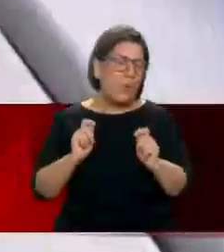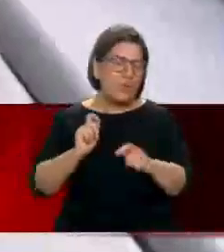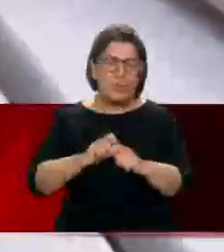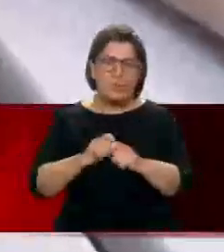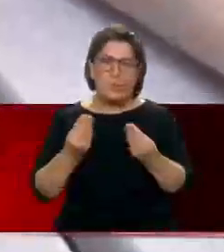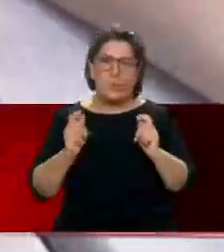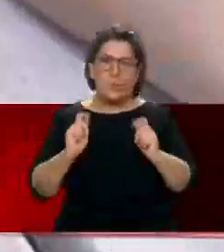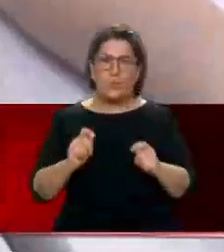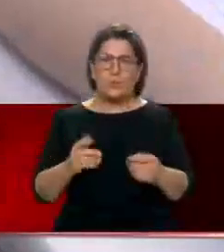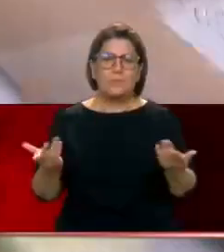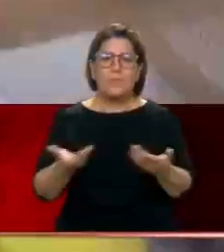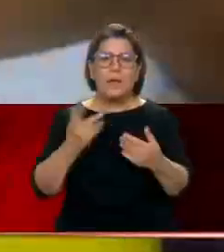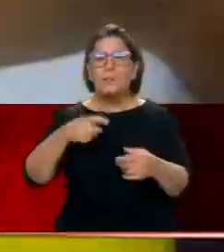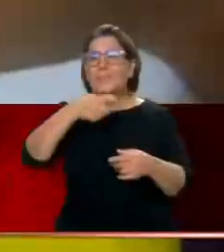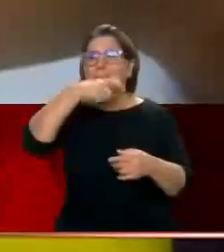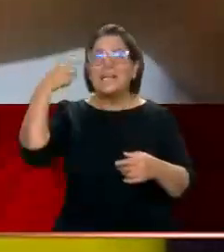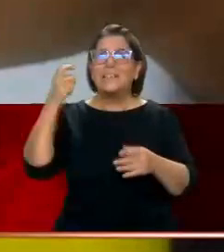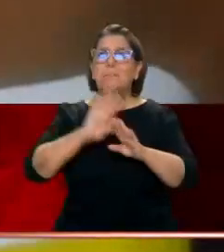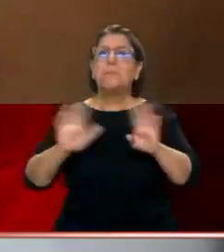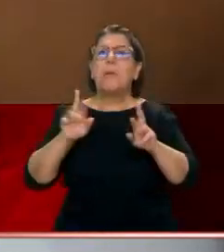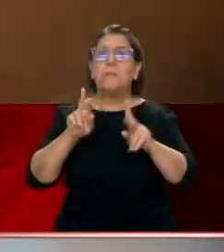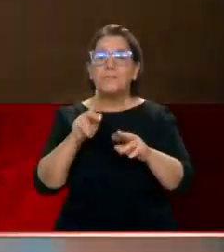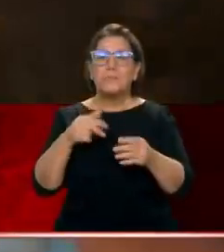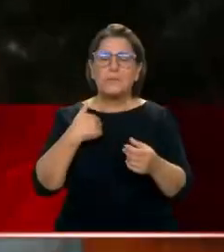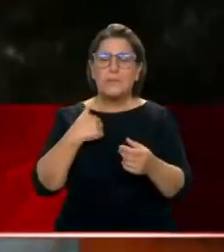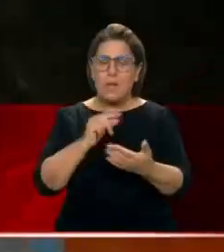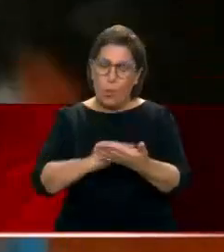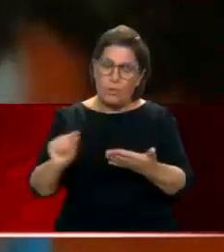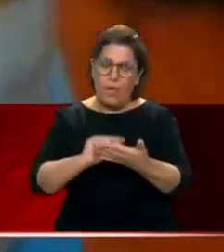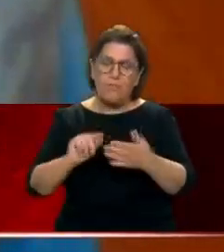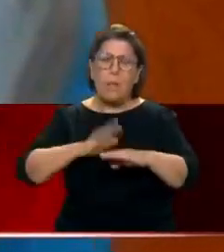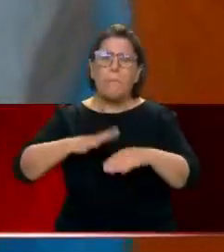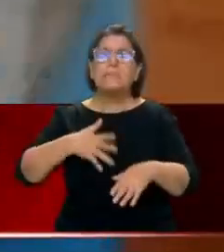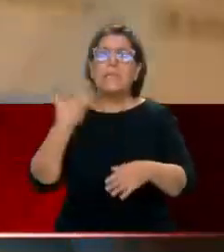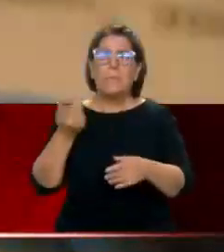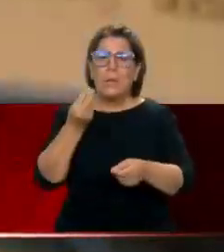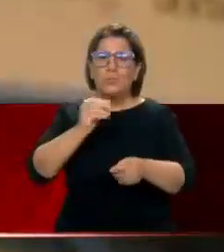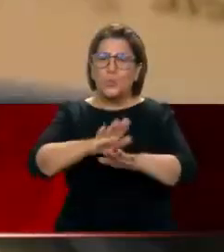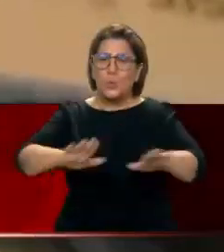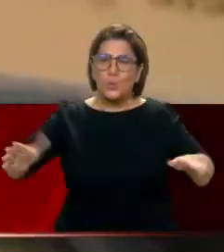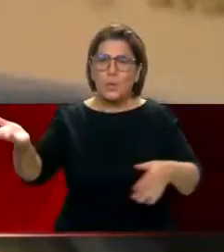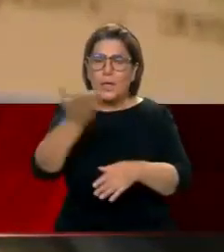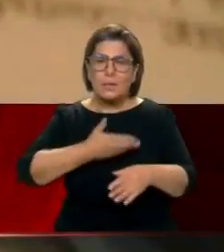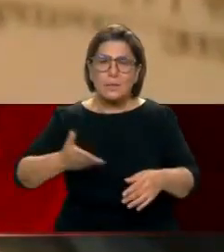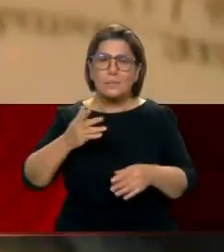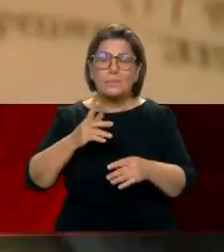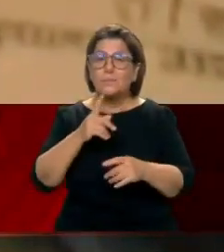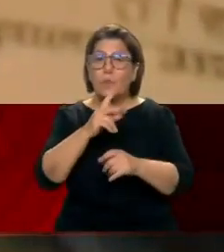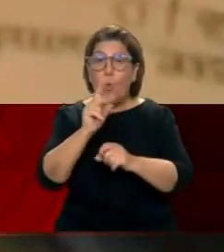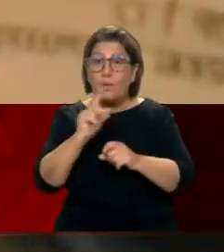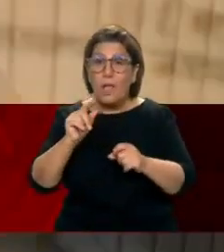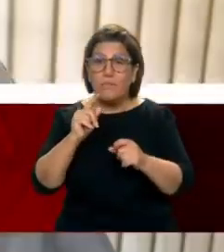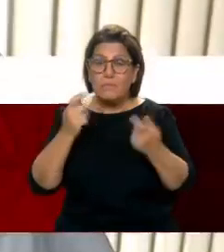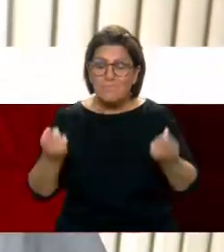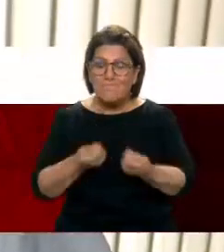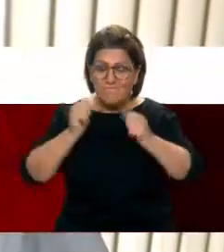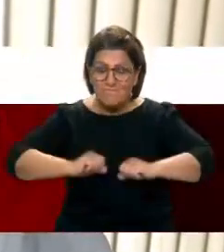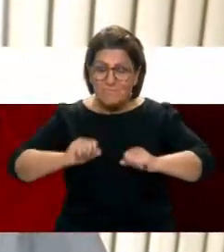zor. Hala yazın etkisinde olan ödev yapmak istemeyen çocuklara işte ödev yapma alışkanlığı kazandıracak